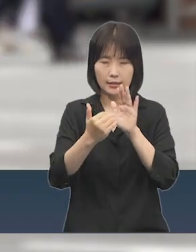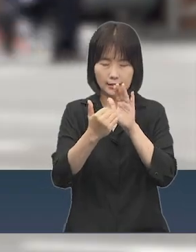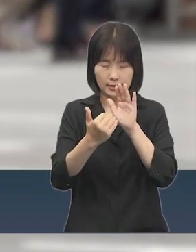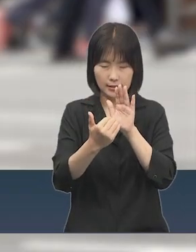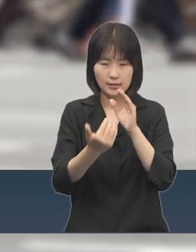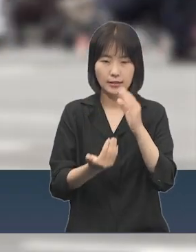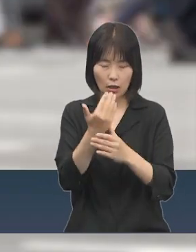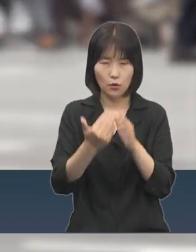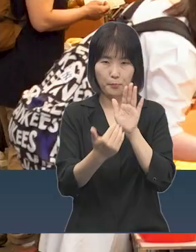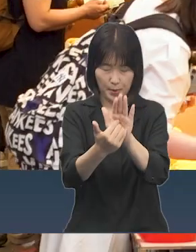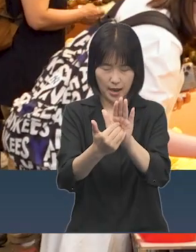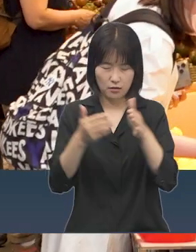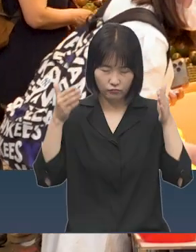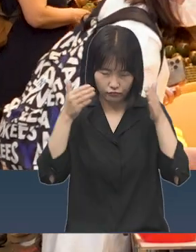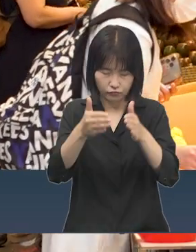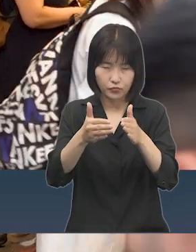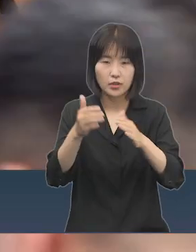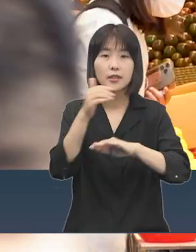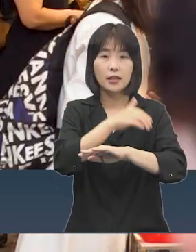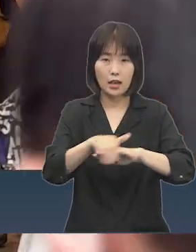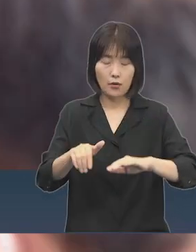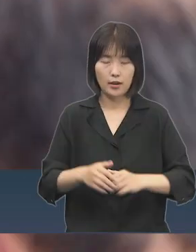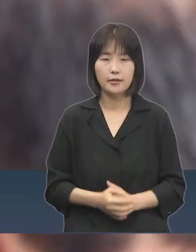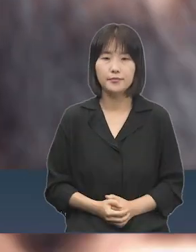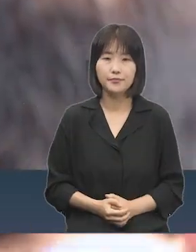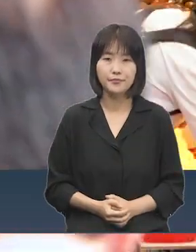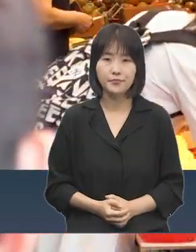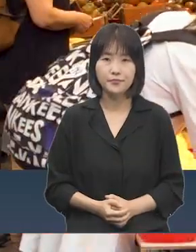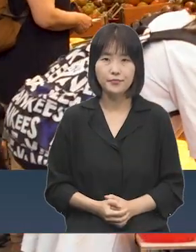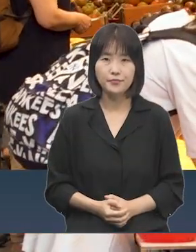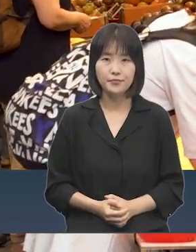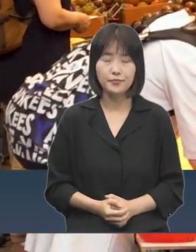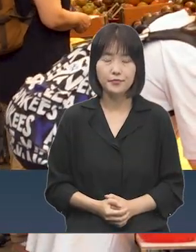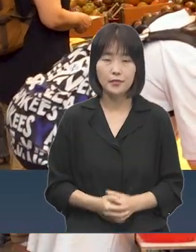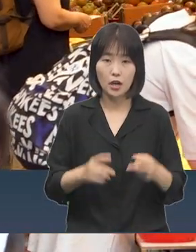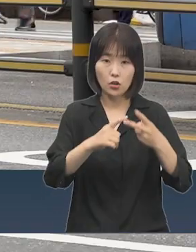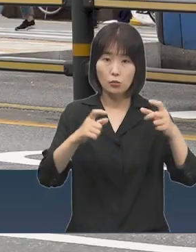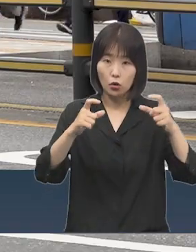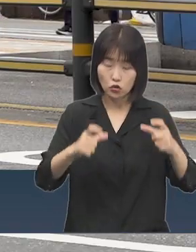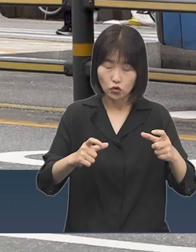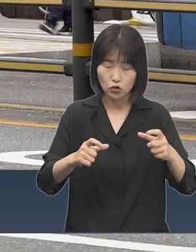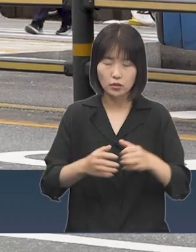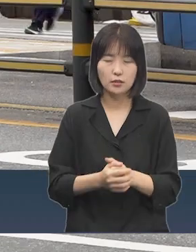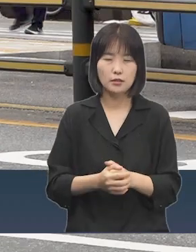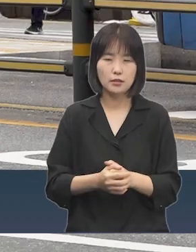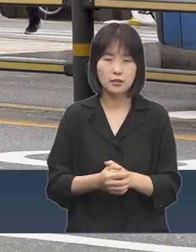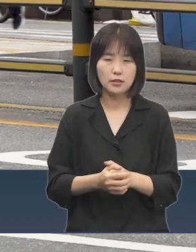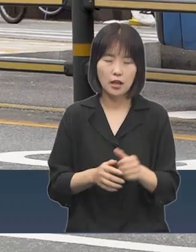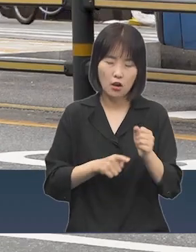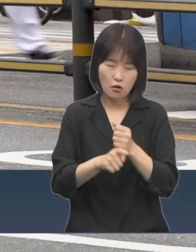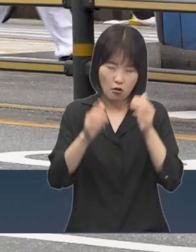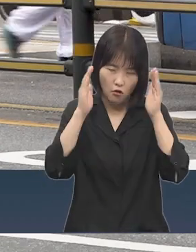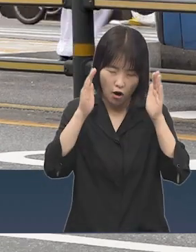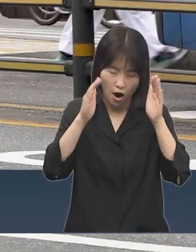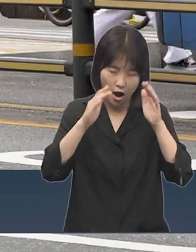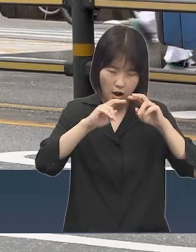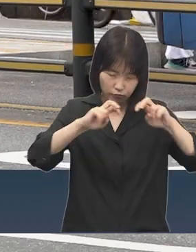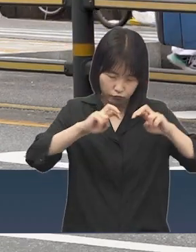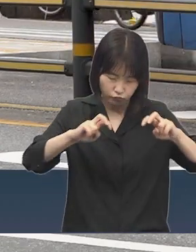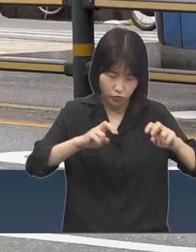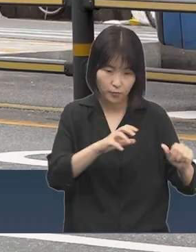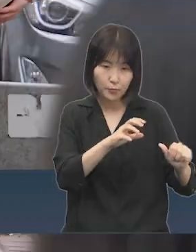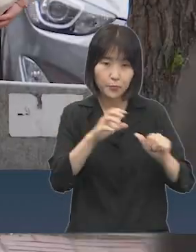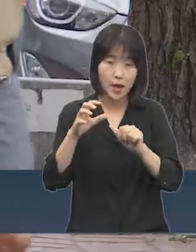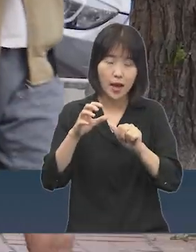총력을 기울일 방침입니다 군은 경험적 판단에 의존했던 과거의 임파관리와 달리 다양한 과학적 분석